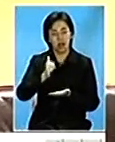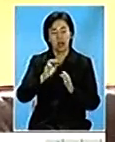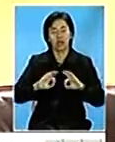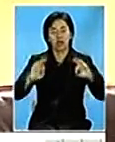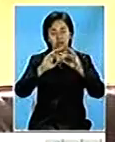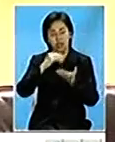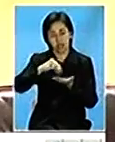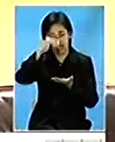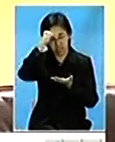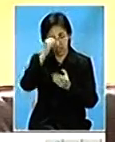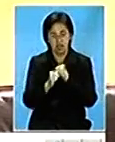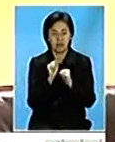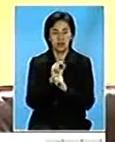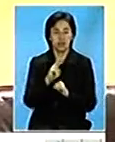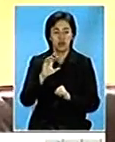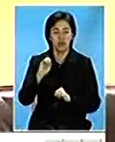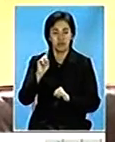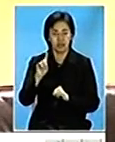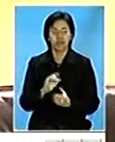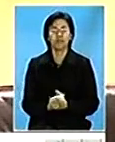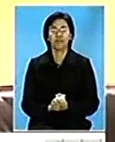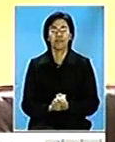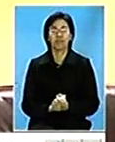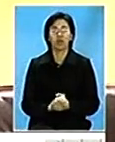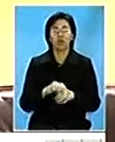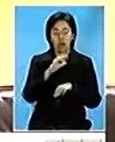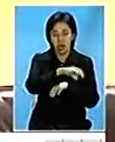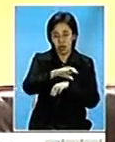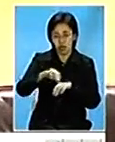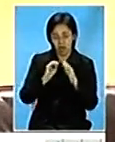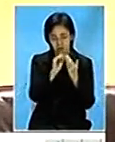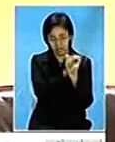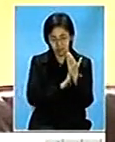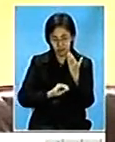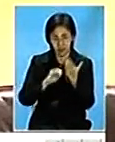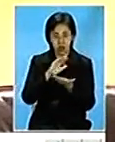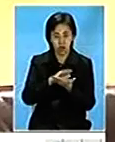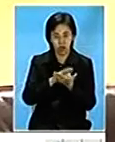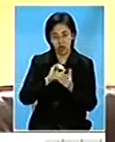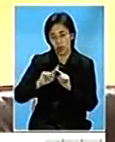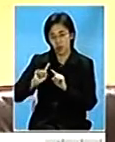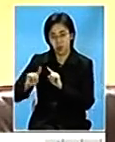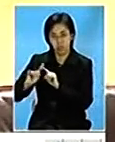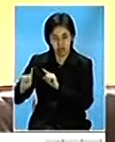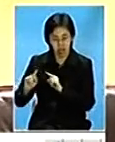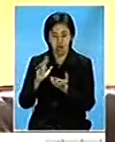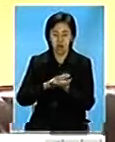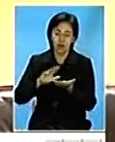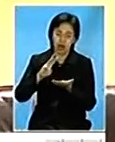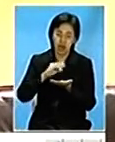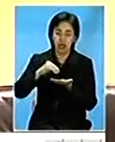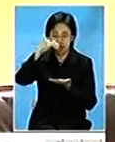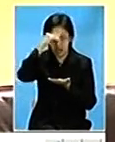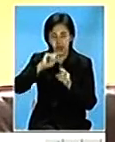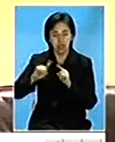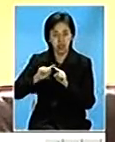ทธศักราช2551เพื่อให้หน่วยงานระดับท้องถิ่นและสถานศึกษาทุกสังกัดนำไปใช้ในการพัฒนาหลัก